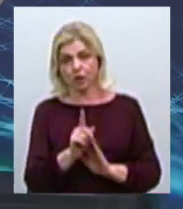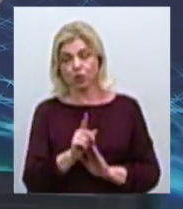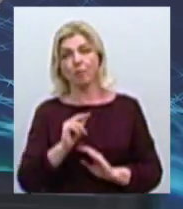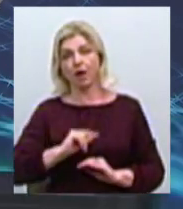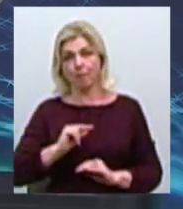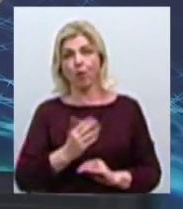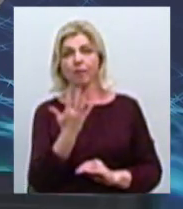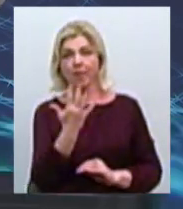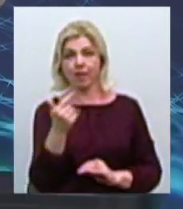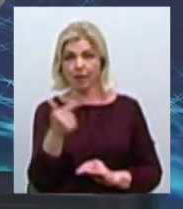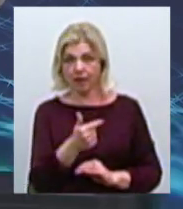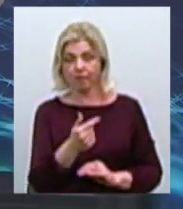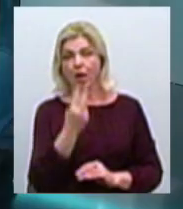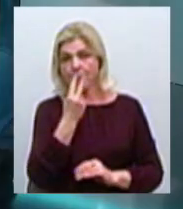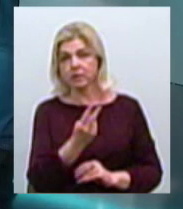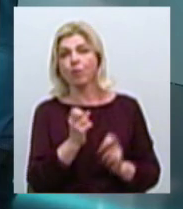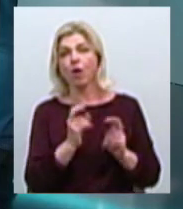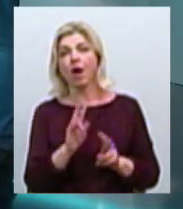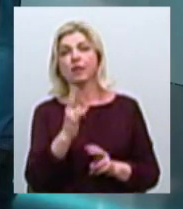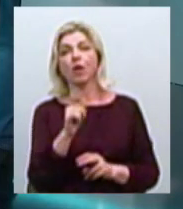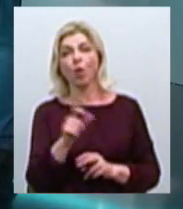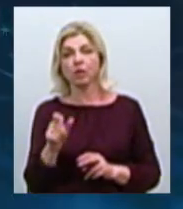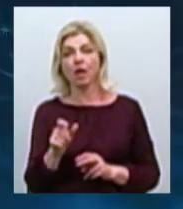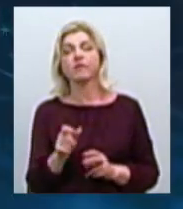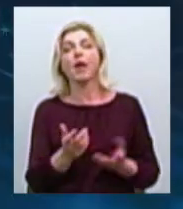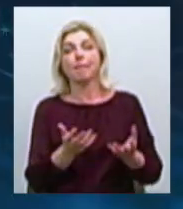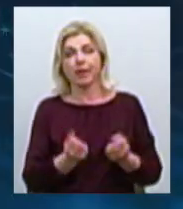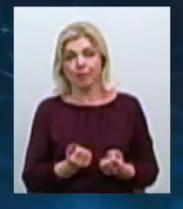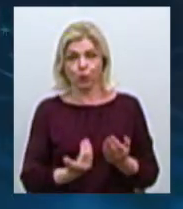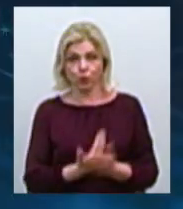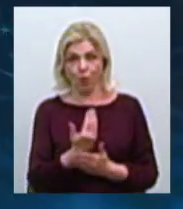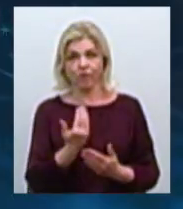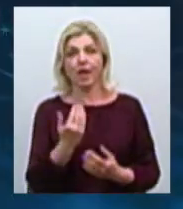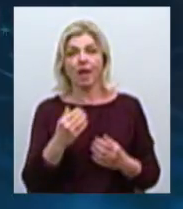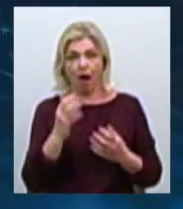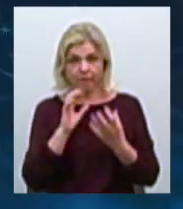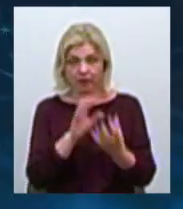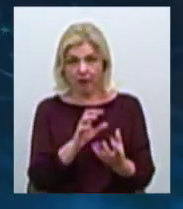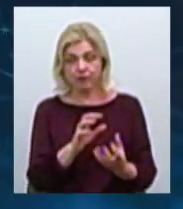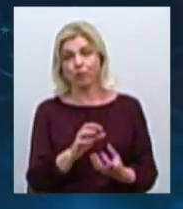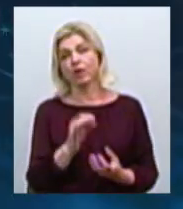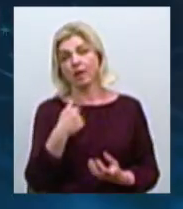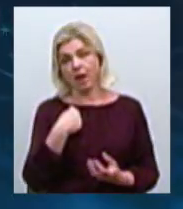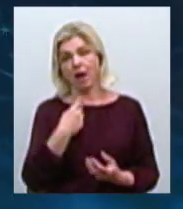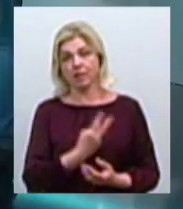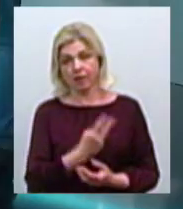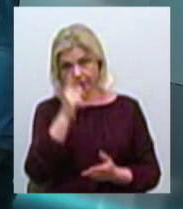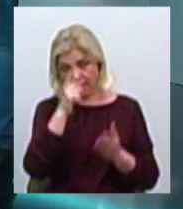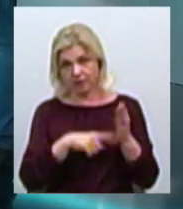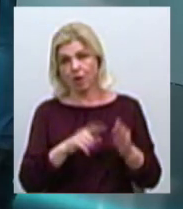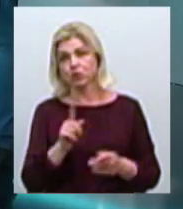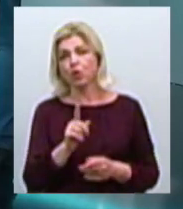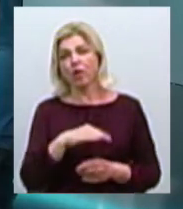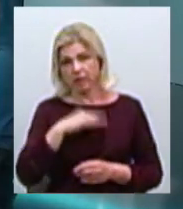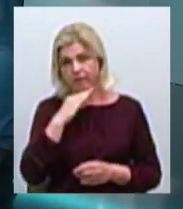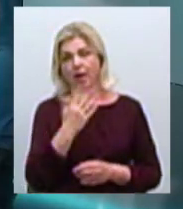гривен, посмотрим, как николаевцы воспримут новый транспорт. Я надеюсь, что нам будет достаточно 5 гривен для